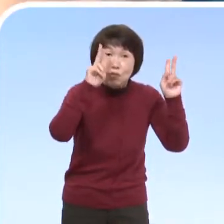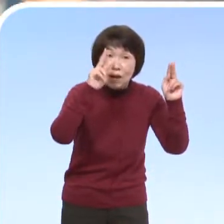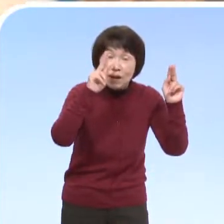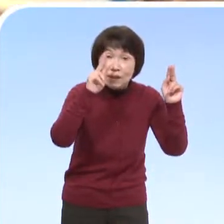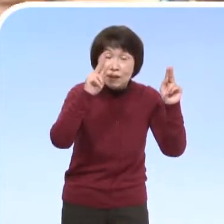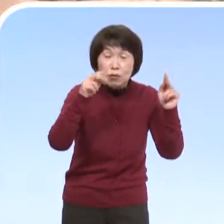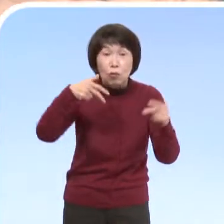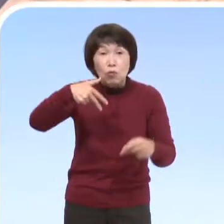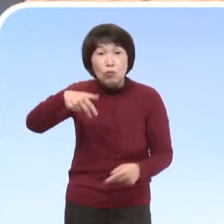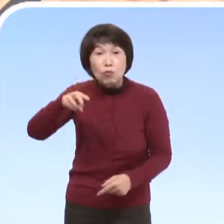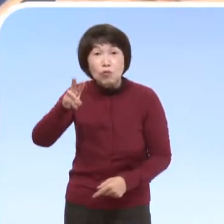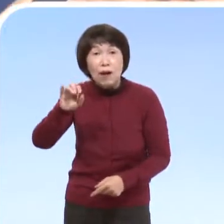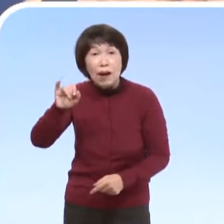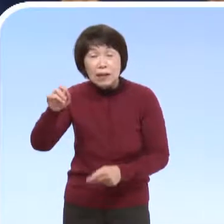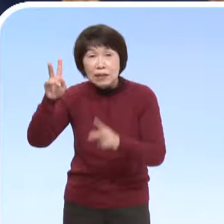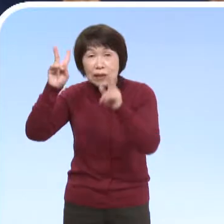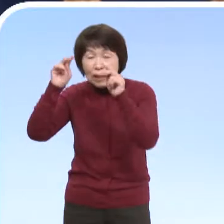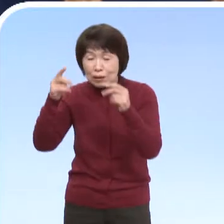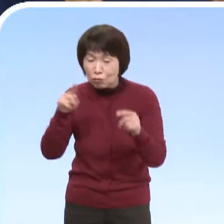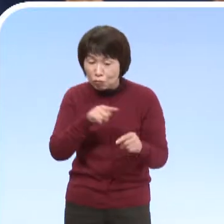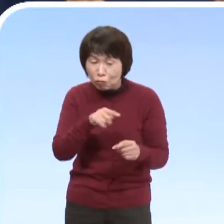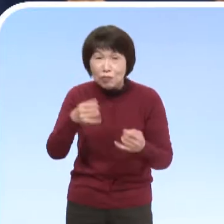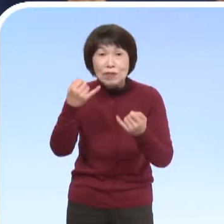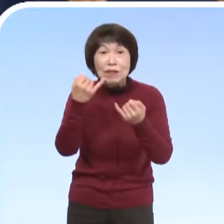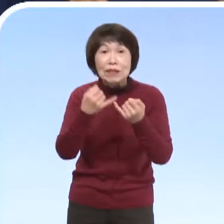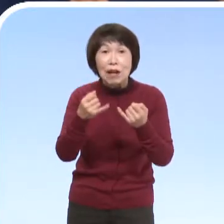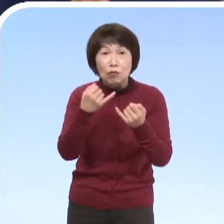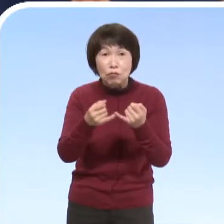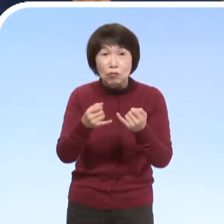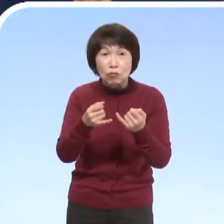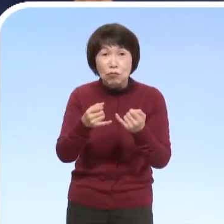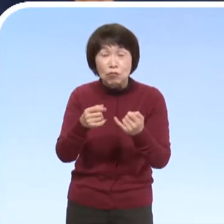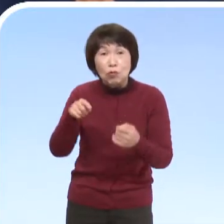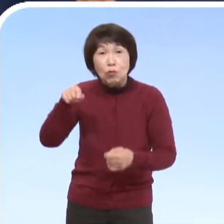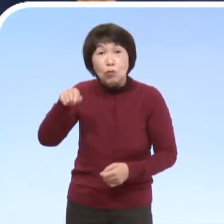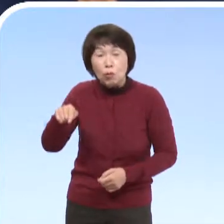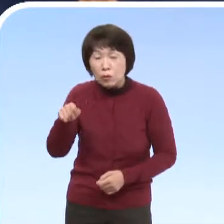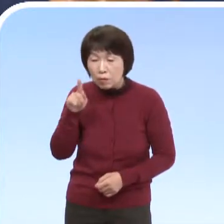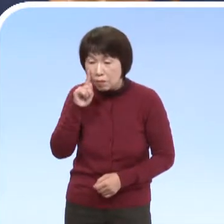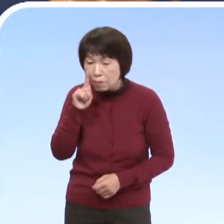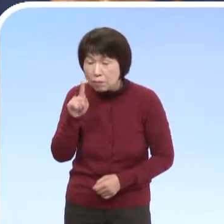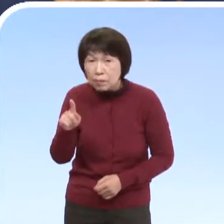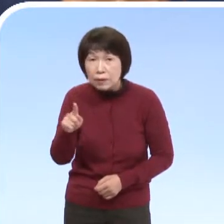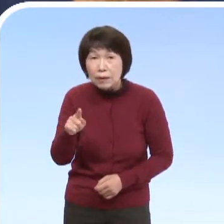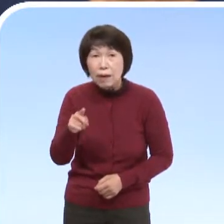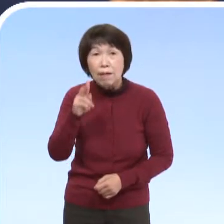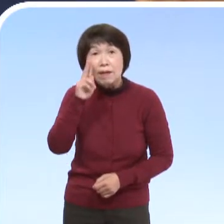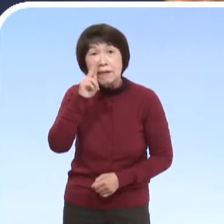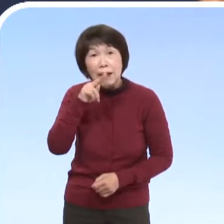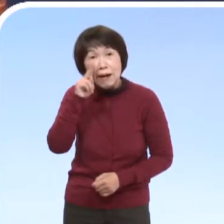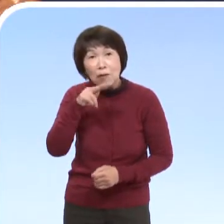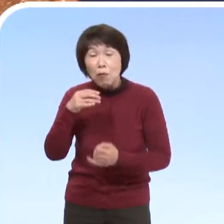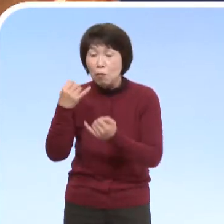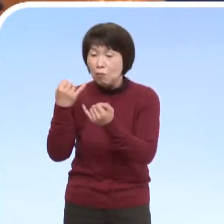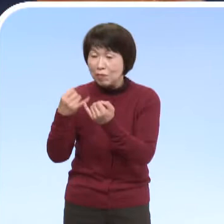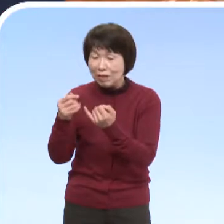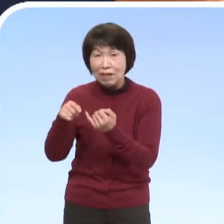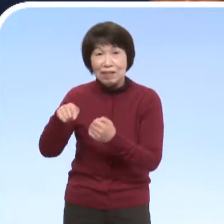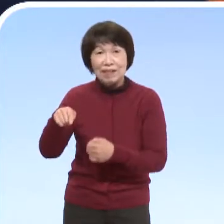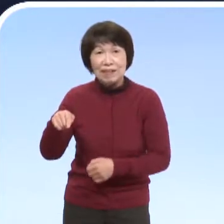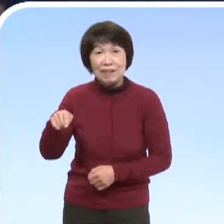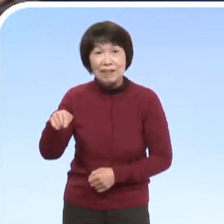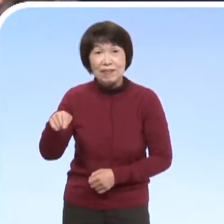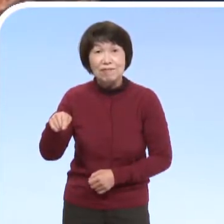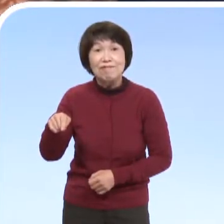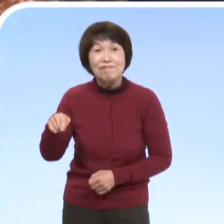ニもあるんですけども、ズワイガニは背面はこういったあの少し茶色っぽい光沢のあるまあ